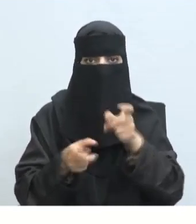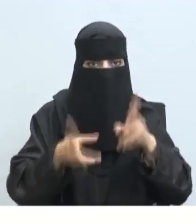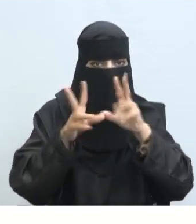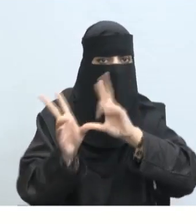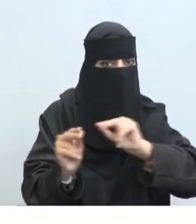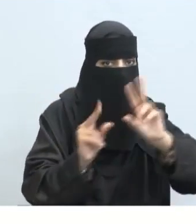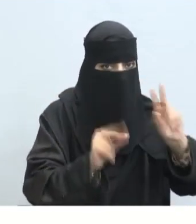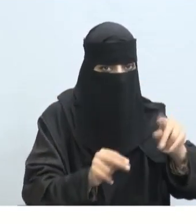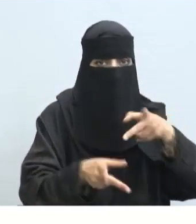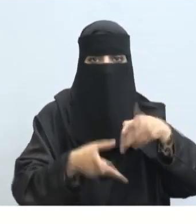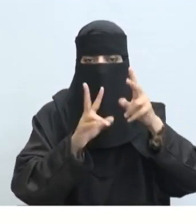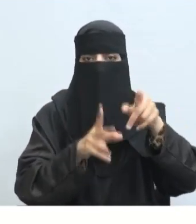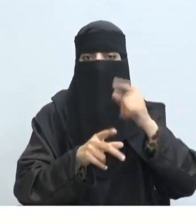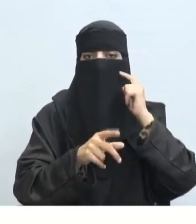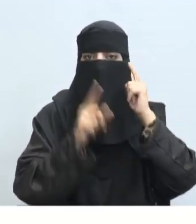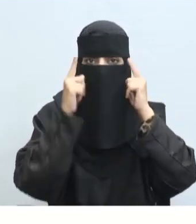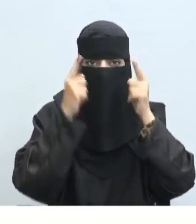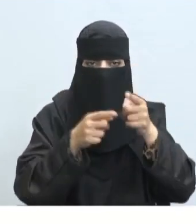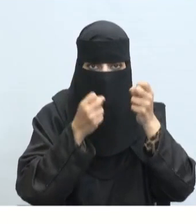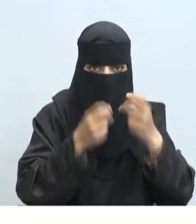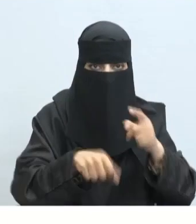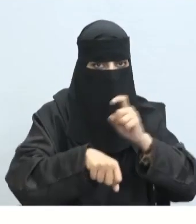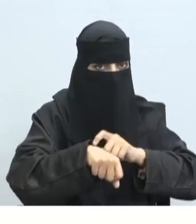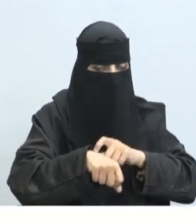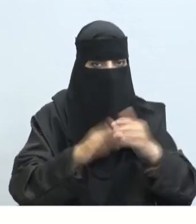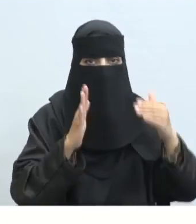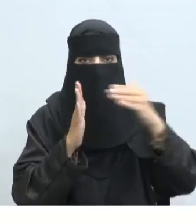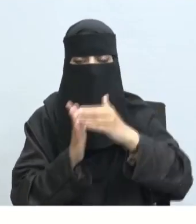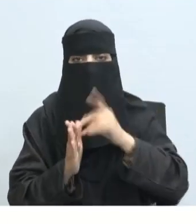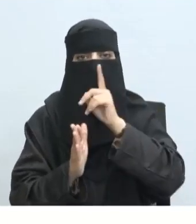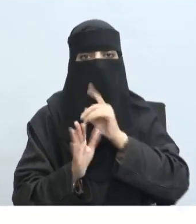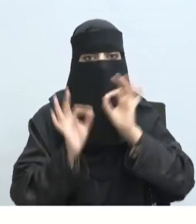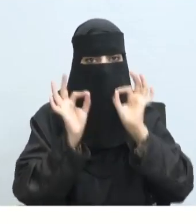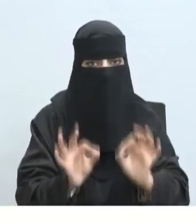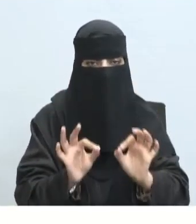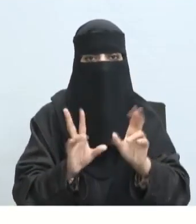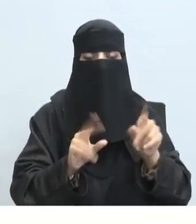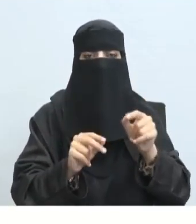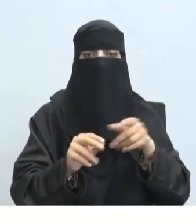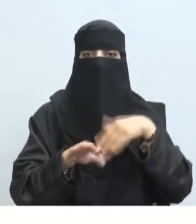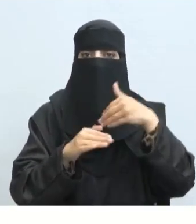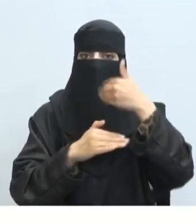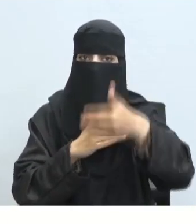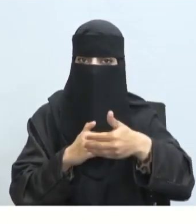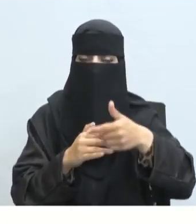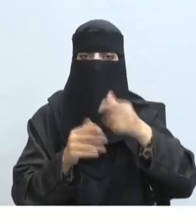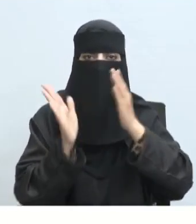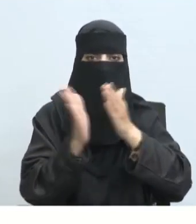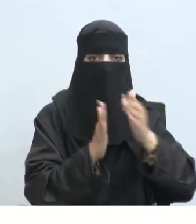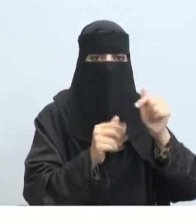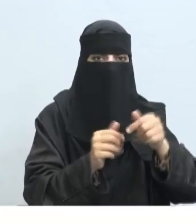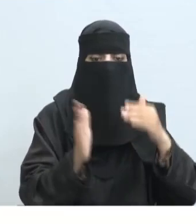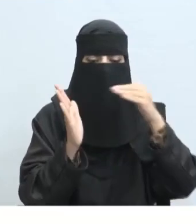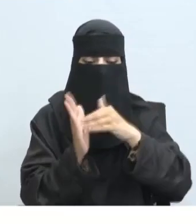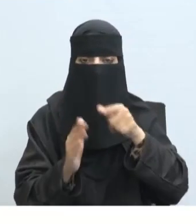والمشروع هو عاده يعرف بانه يبدا بوقت وينتهي خلال فتره زمنيه وله مخرجات وايضا محدد